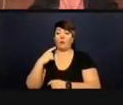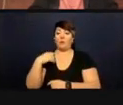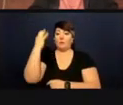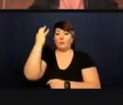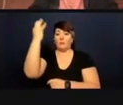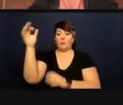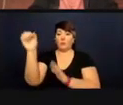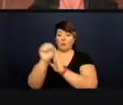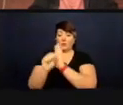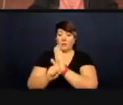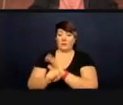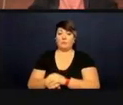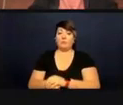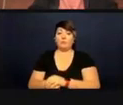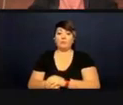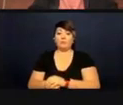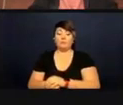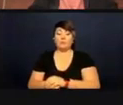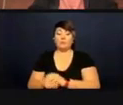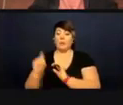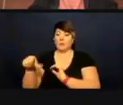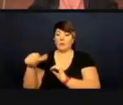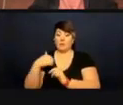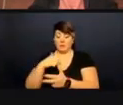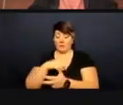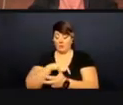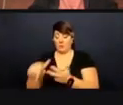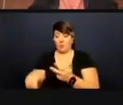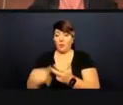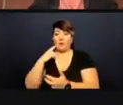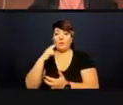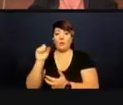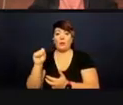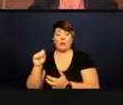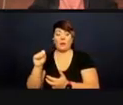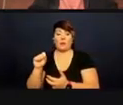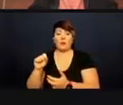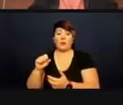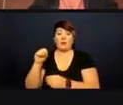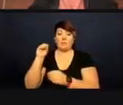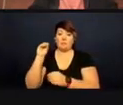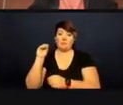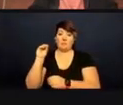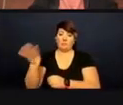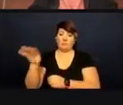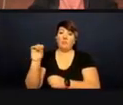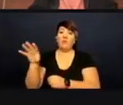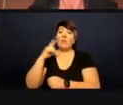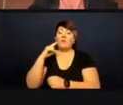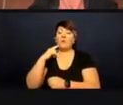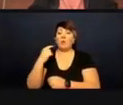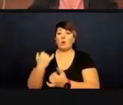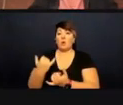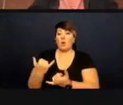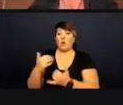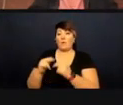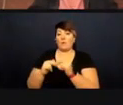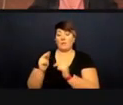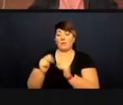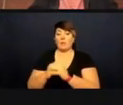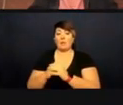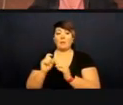ardhi na vile vile namna ambavyo tunaweza kustawisha ardhi hii katika siku zijazo. Pili,